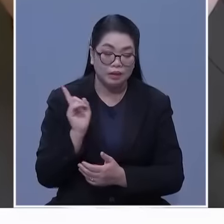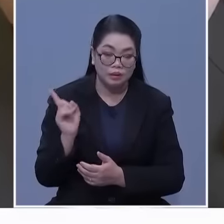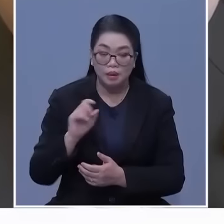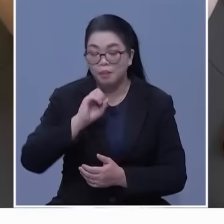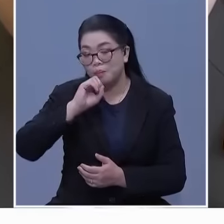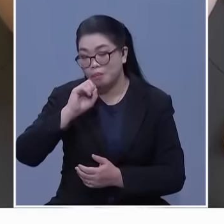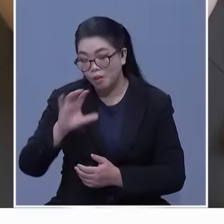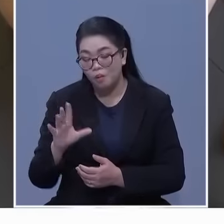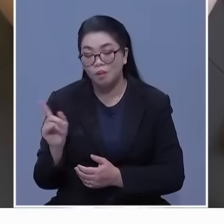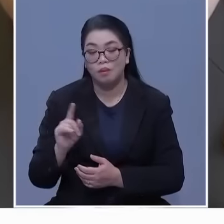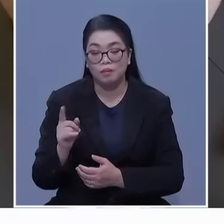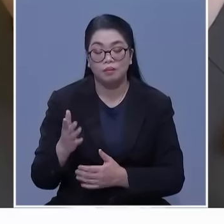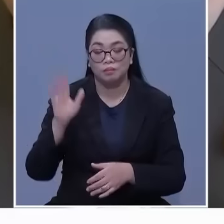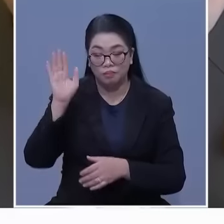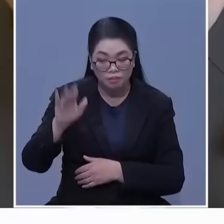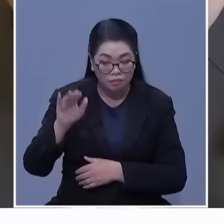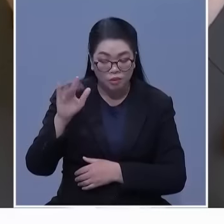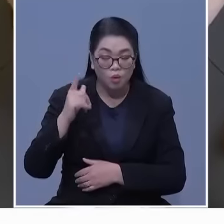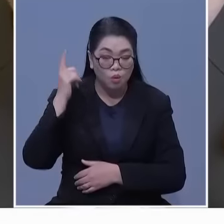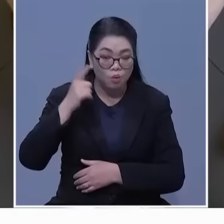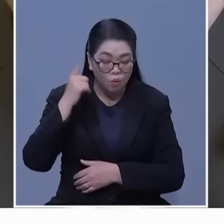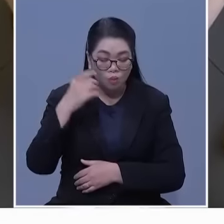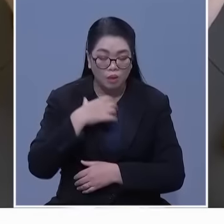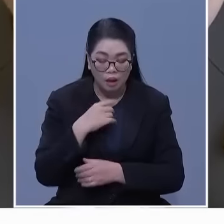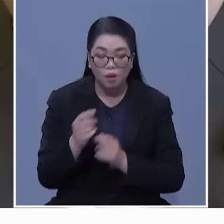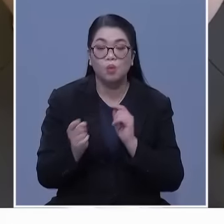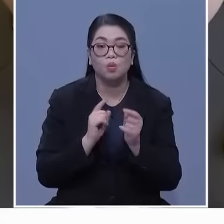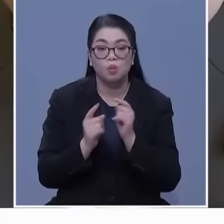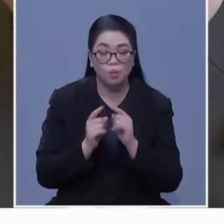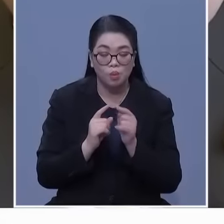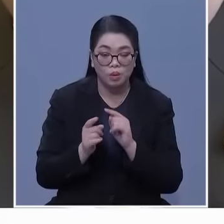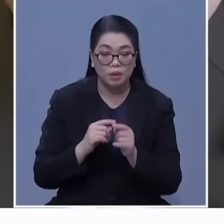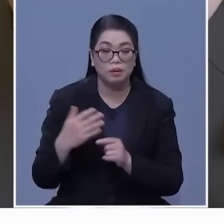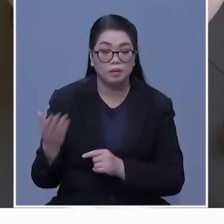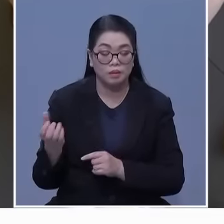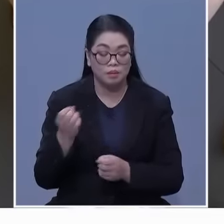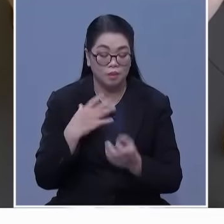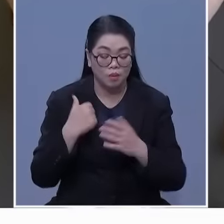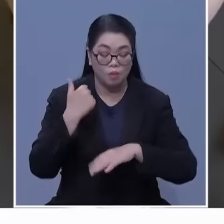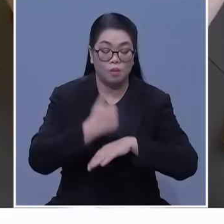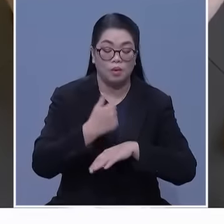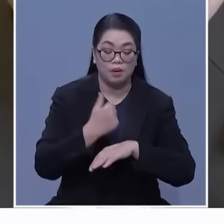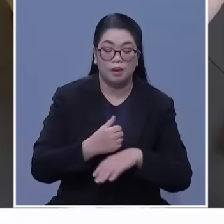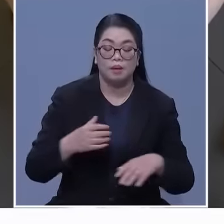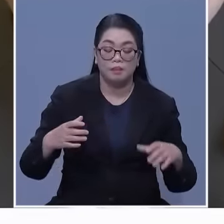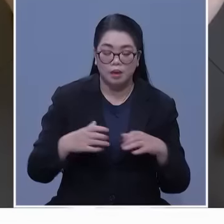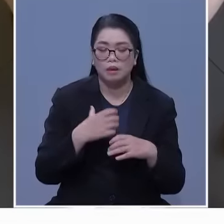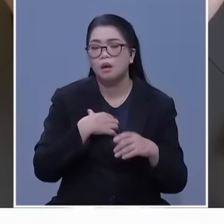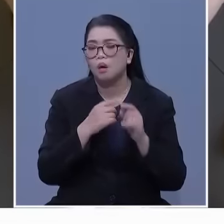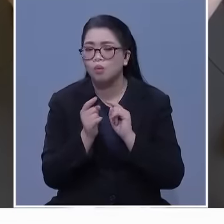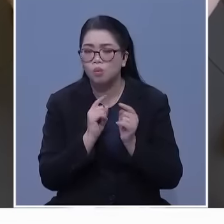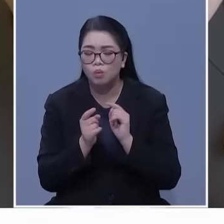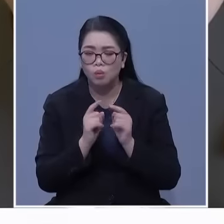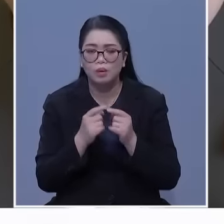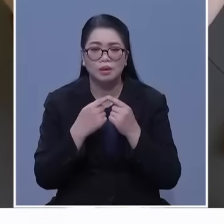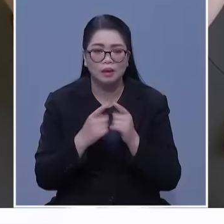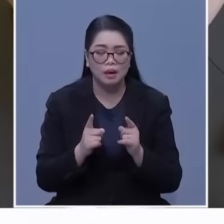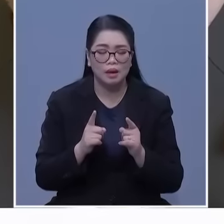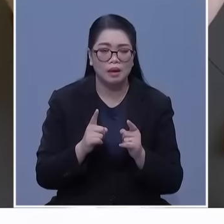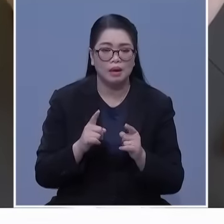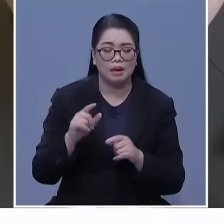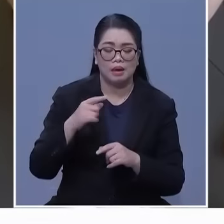กกับคุณวันว่าคุณวันลุงป้อมเนี่ยอยากคุยด้วยพลเอกประวิตรวงษ์สุวรรณหัวหน้าพรรคเนี่ยอยากเจอ ครับ จากนั้นนำสารอี